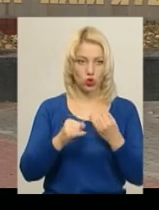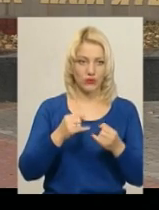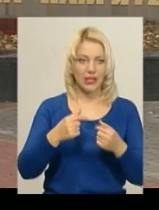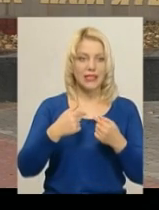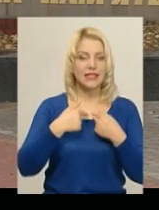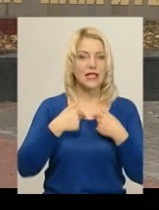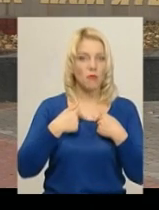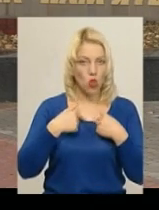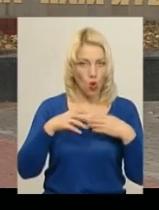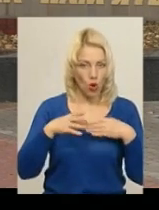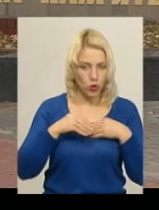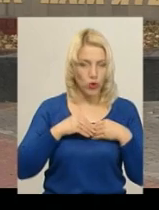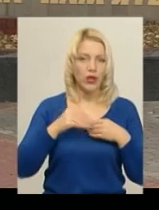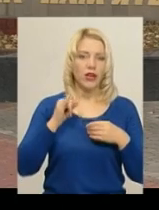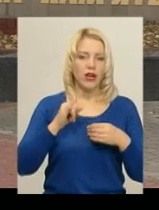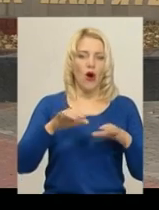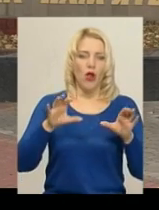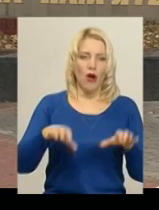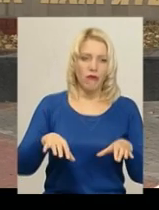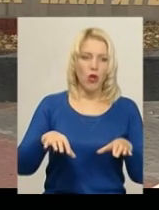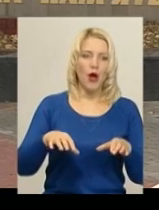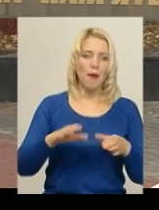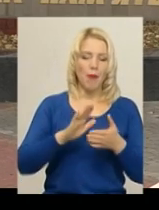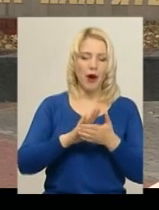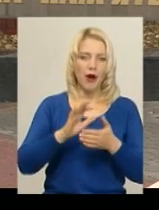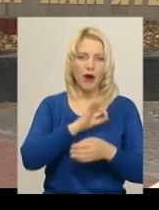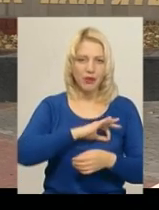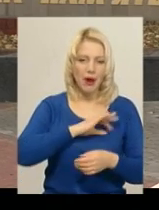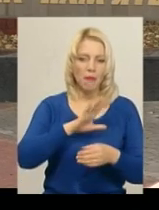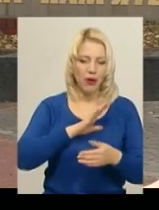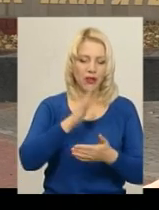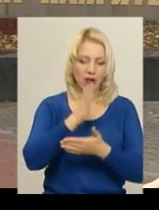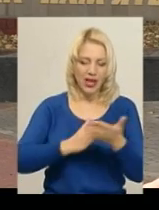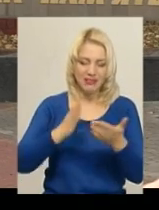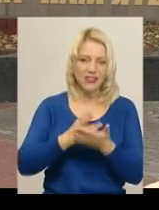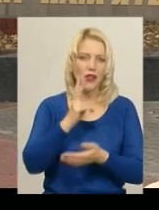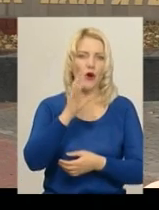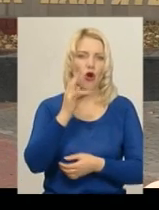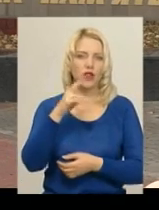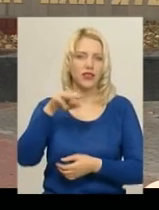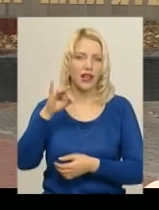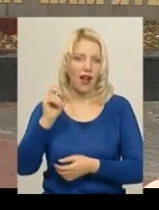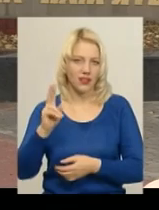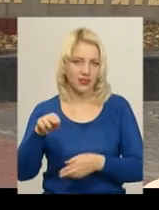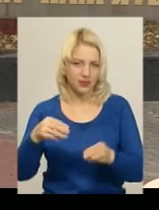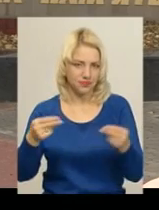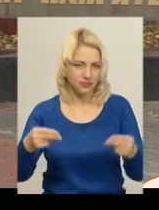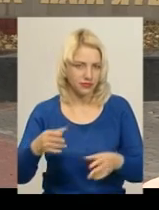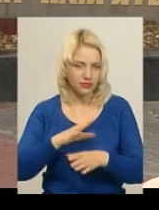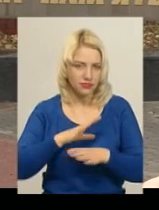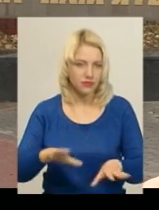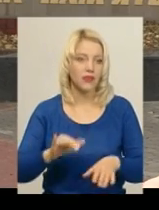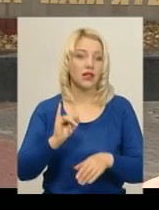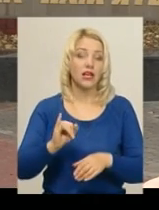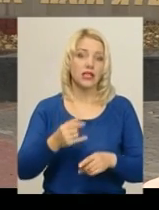мною, як з головою профспілки, було розірвано директором театру контракт. З